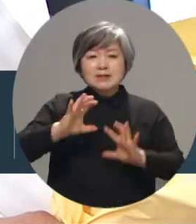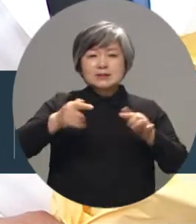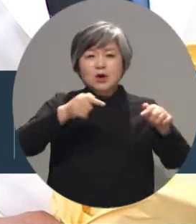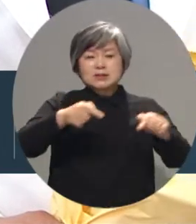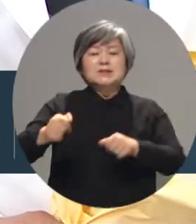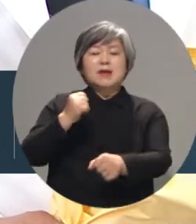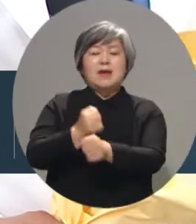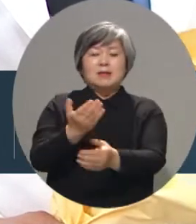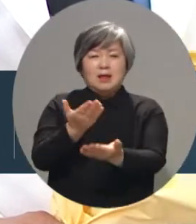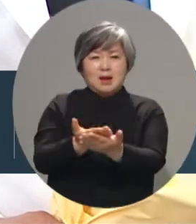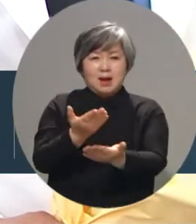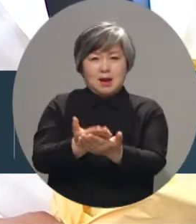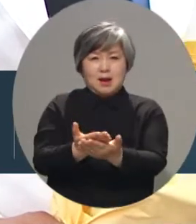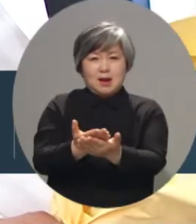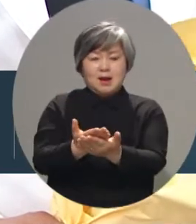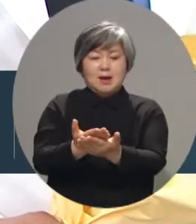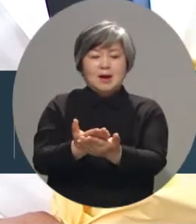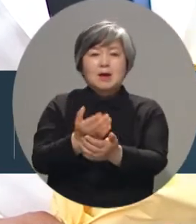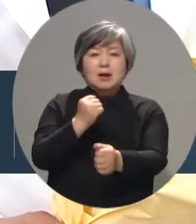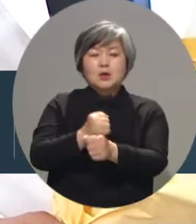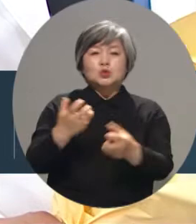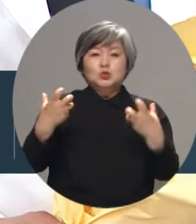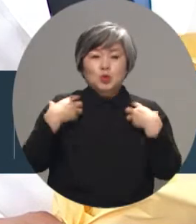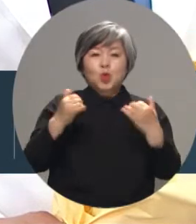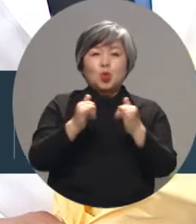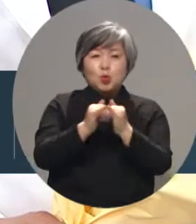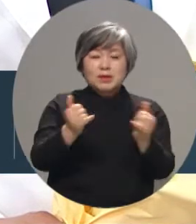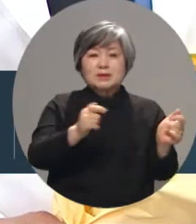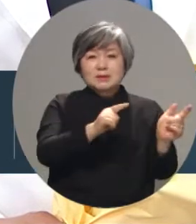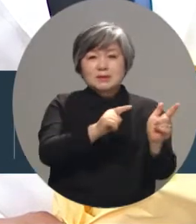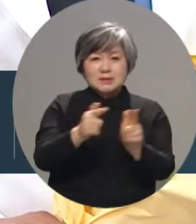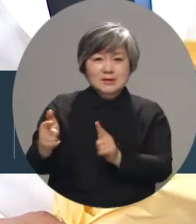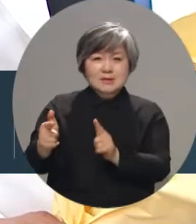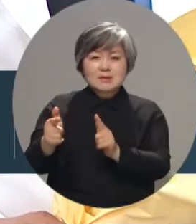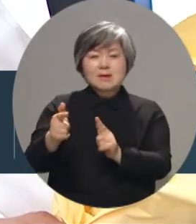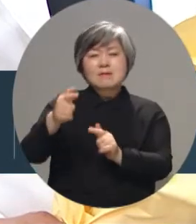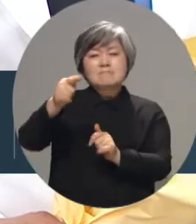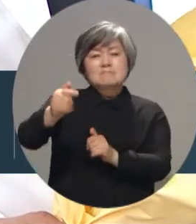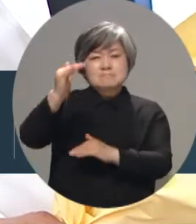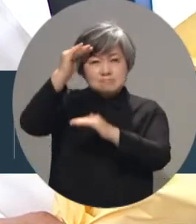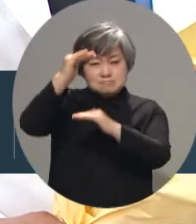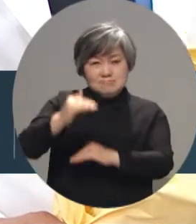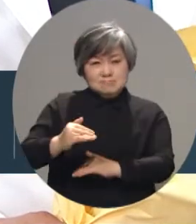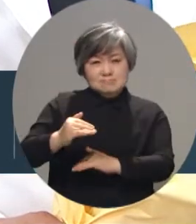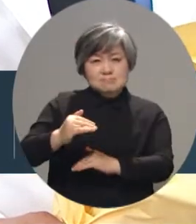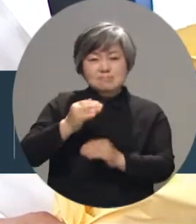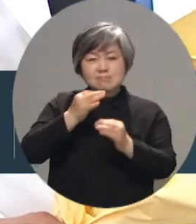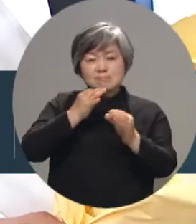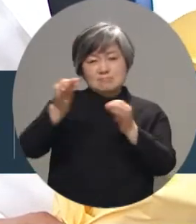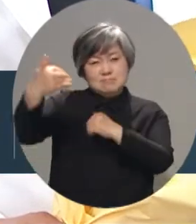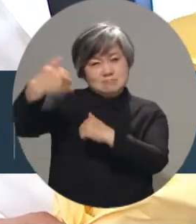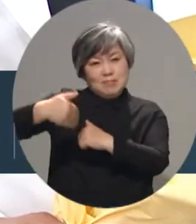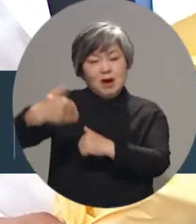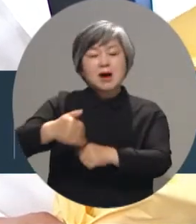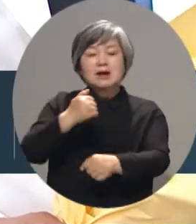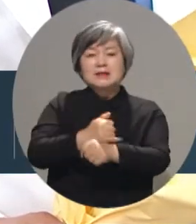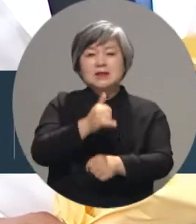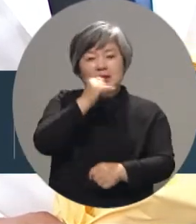정치를 해달라라고 하는 우리 도민들의 절규에 가까운 외침이 있었다고 저는